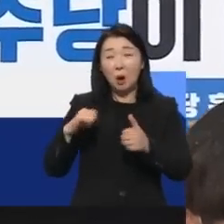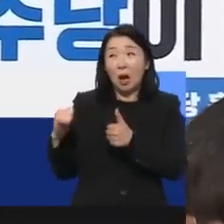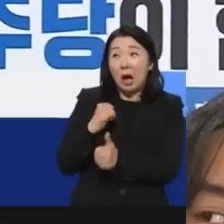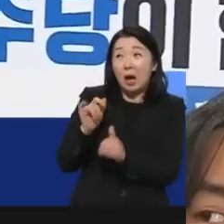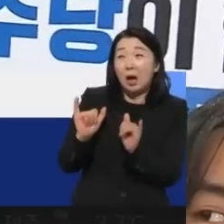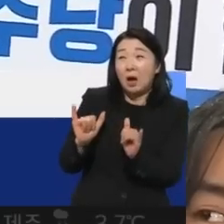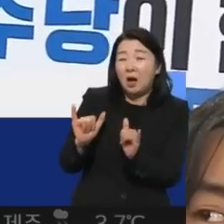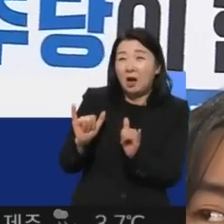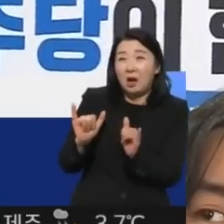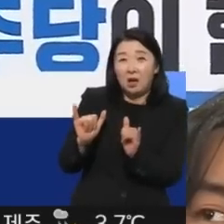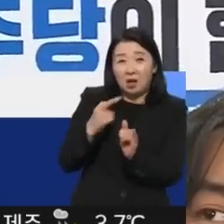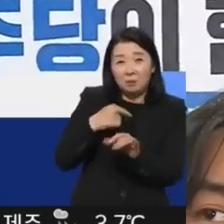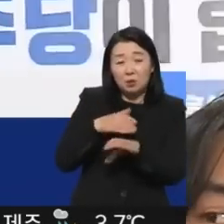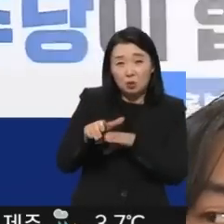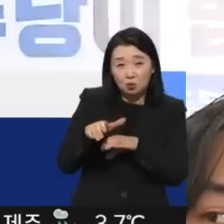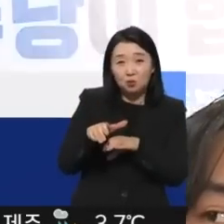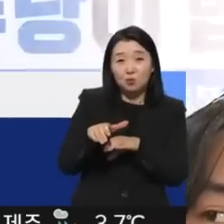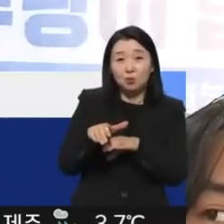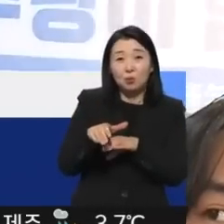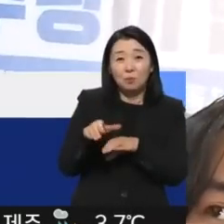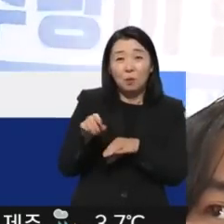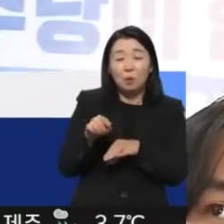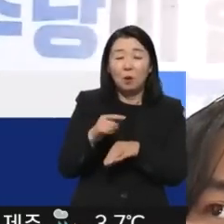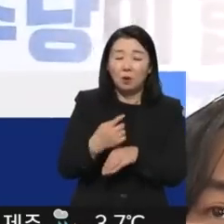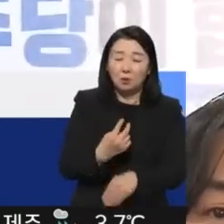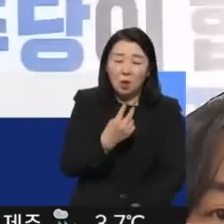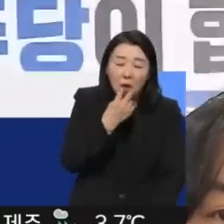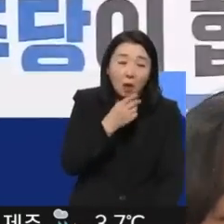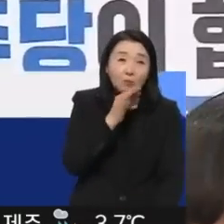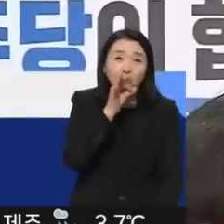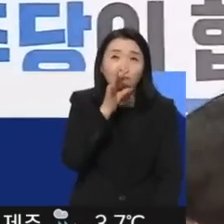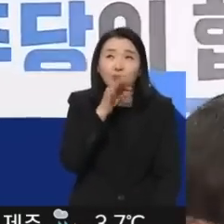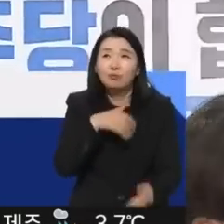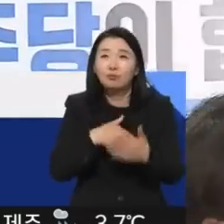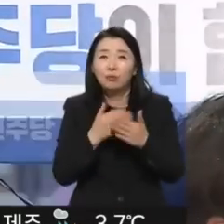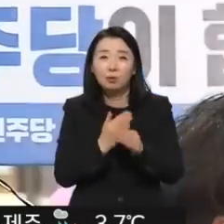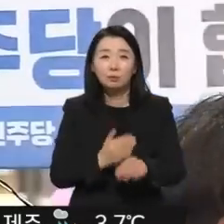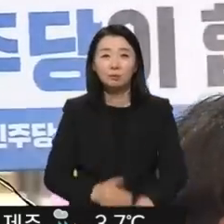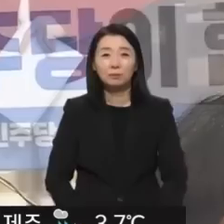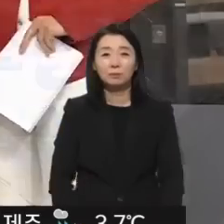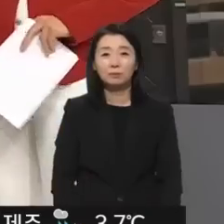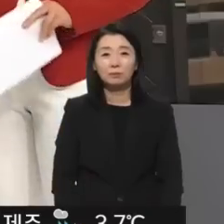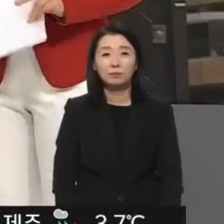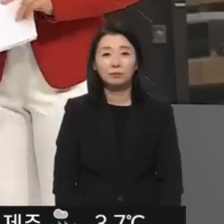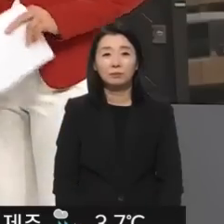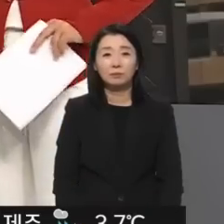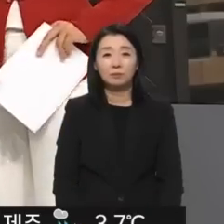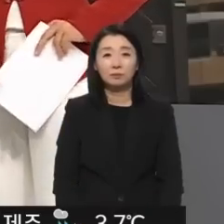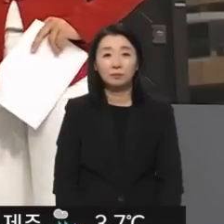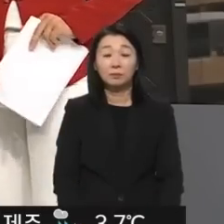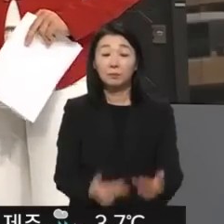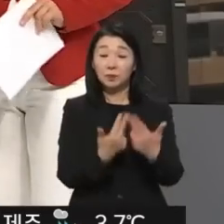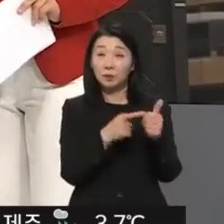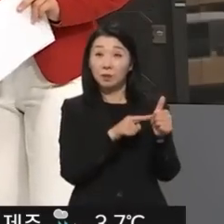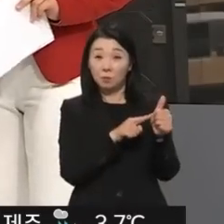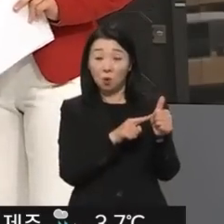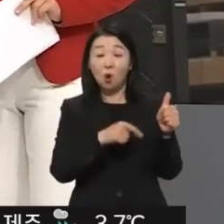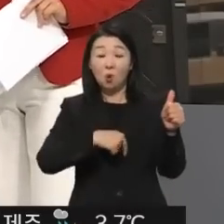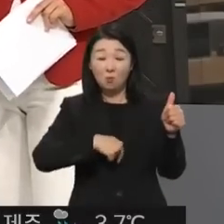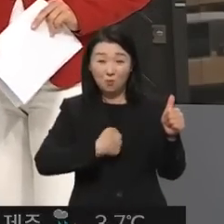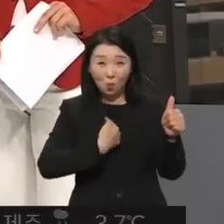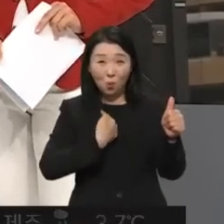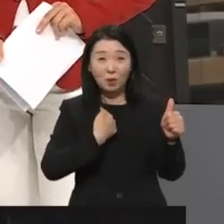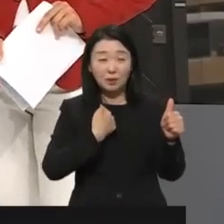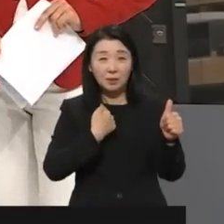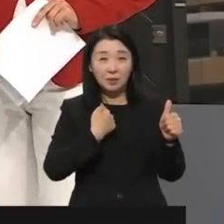않을까. 민주주의가 숨을 제대로 쉬지 못하고 있습니다. 네, 방금 들으신 발언은 이 대표 본인의